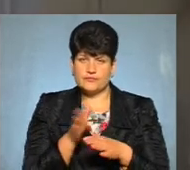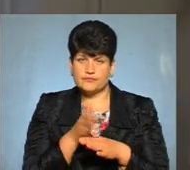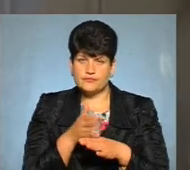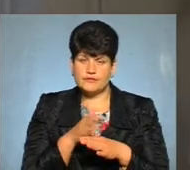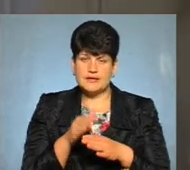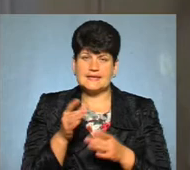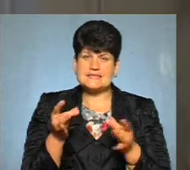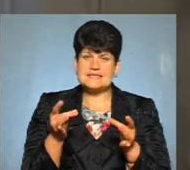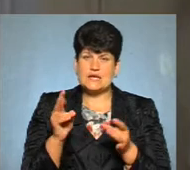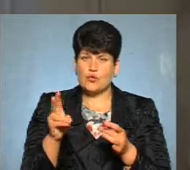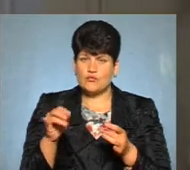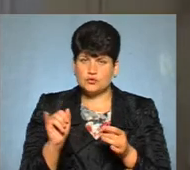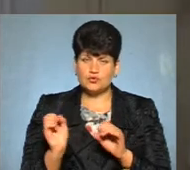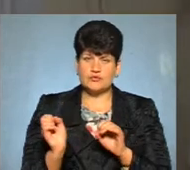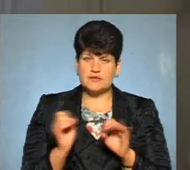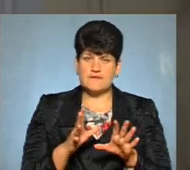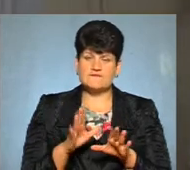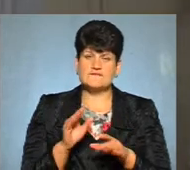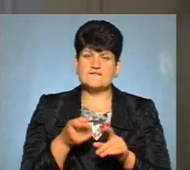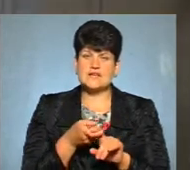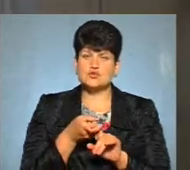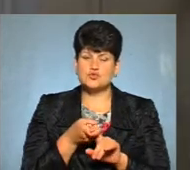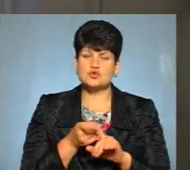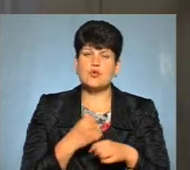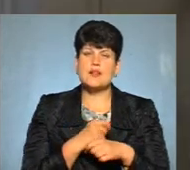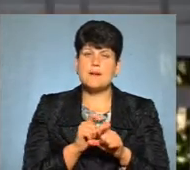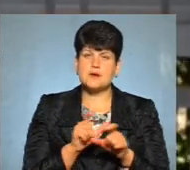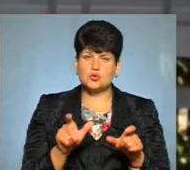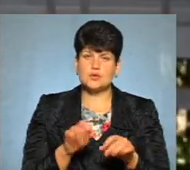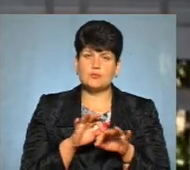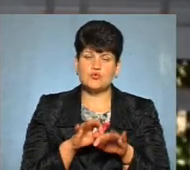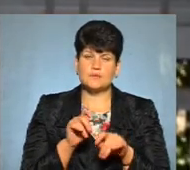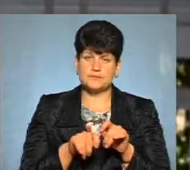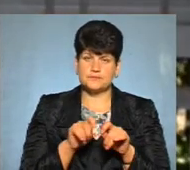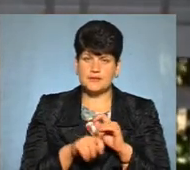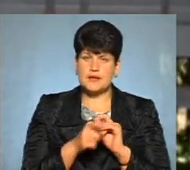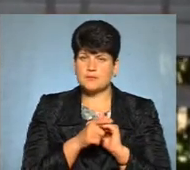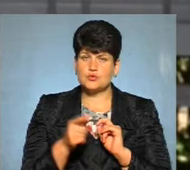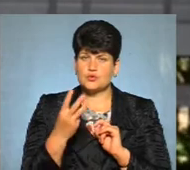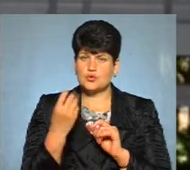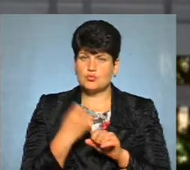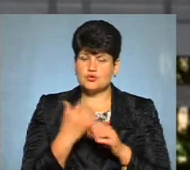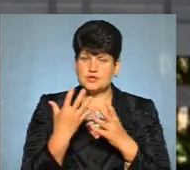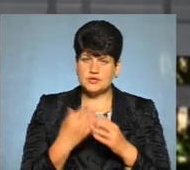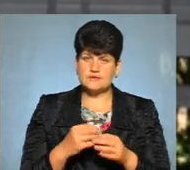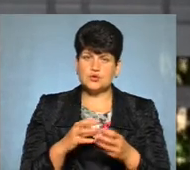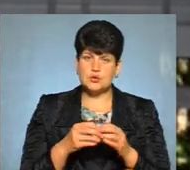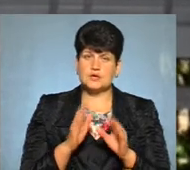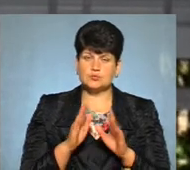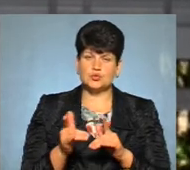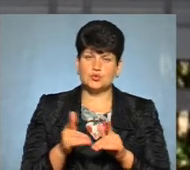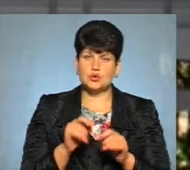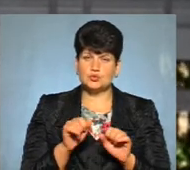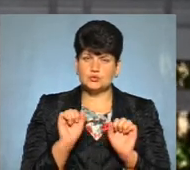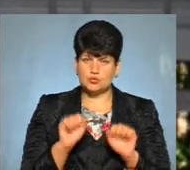і доставляємо у вірусологічну лабораторію, де безпосередньо проводиться таке дослідження. На протязі 3 робочих днів результати будуть готові, люди зможуть